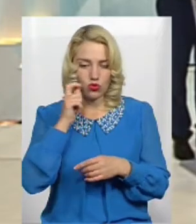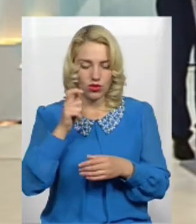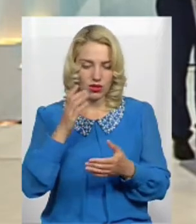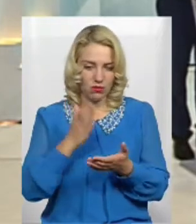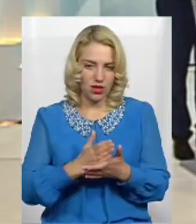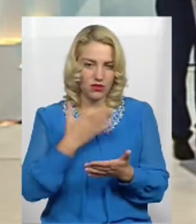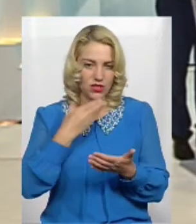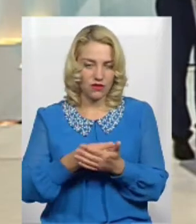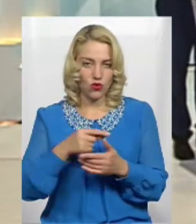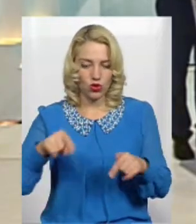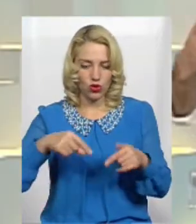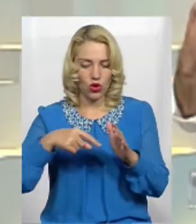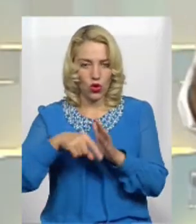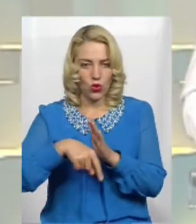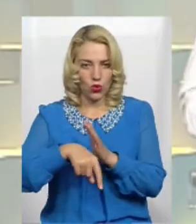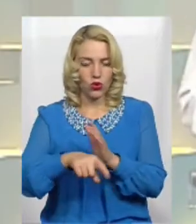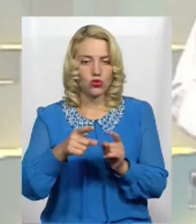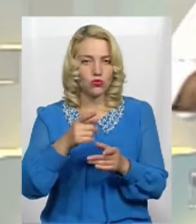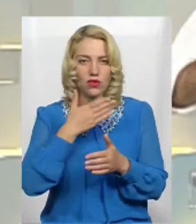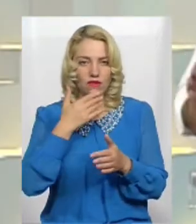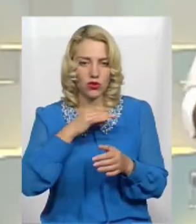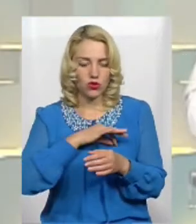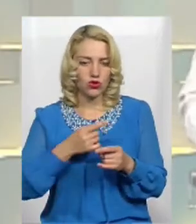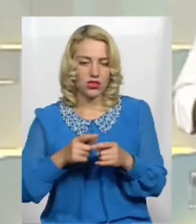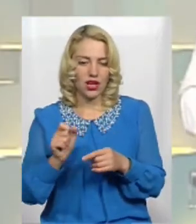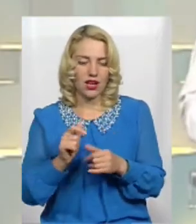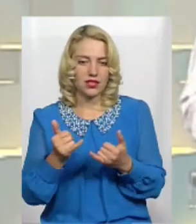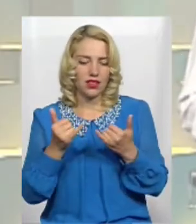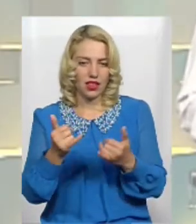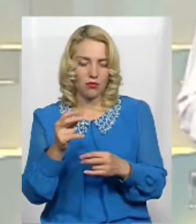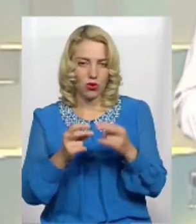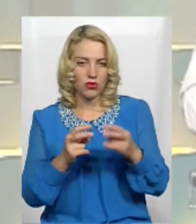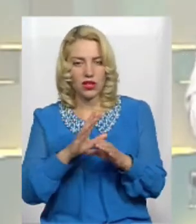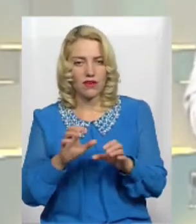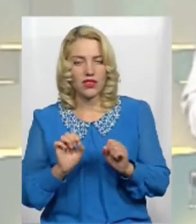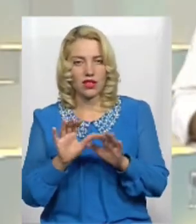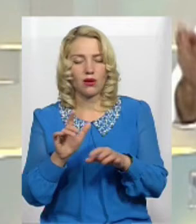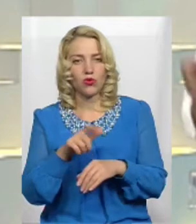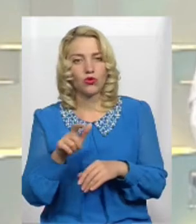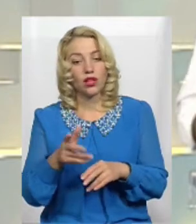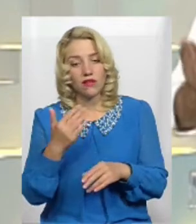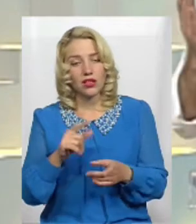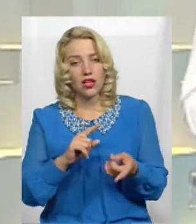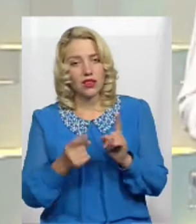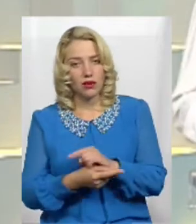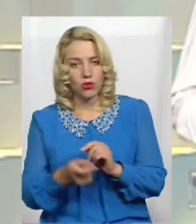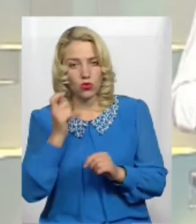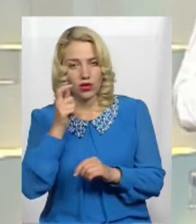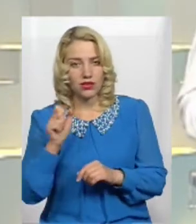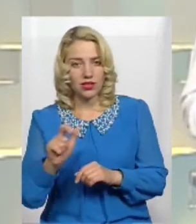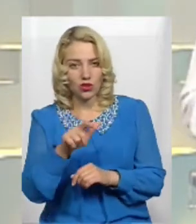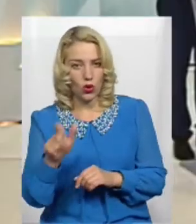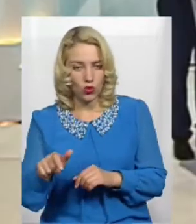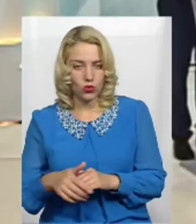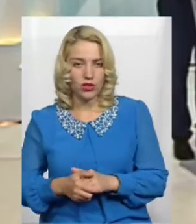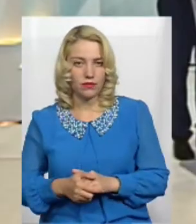газоносні родовища, то чому ми використовуємо цей газ для якоїсь промисловості, а не віддаємо його людям? Давайте навпаки, український газ людям, і він буде